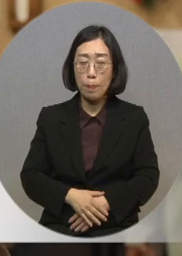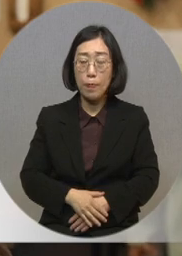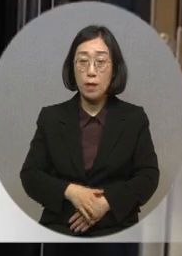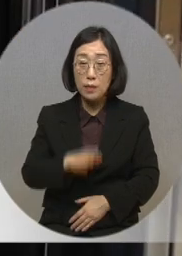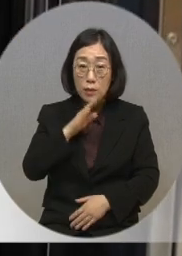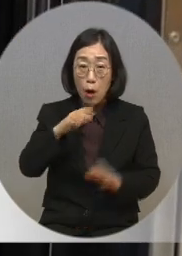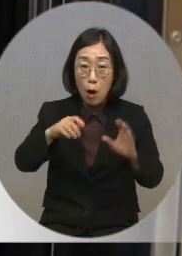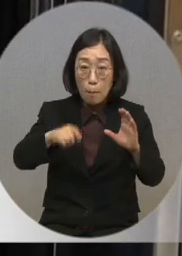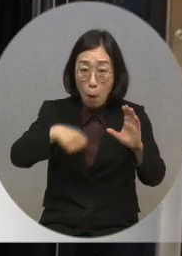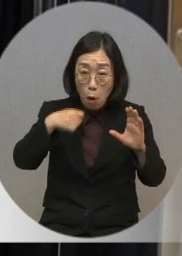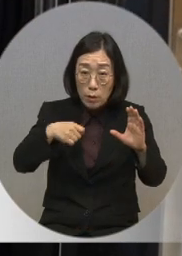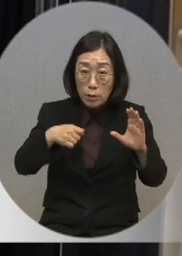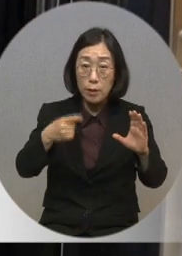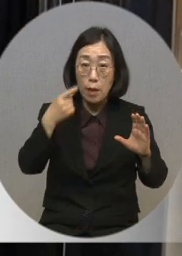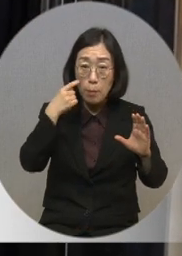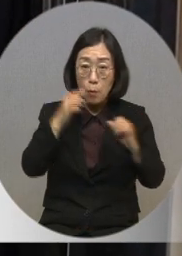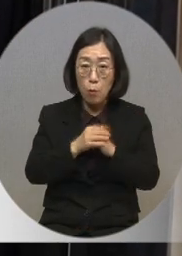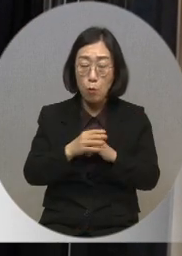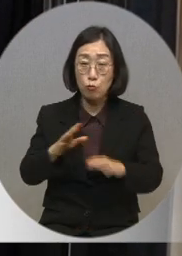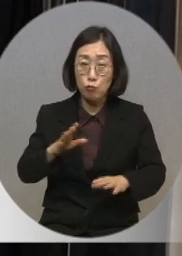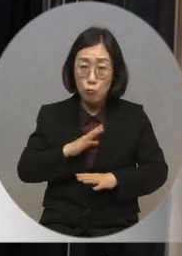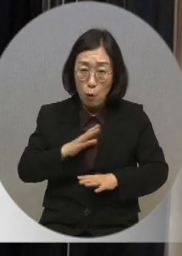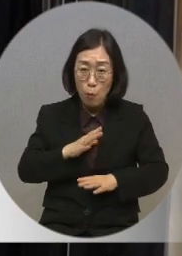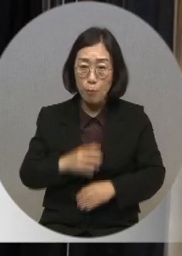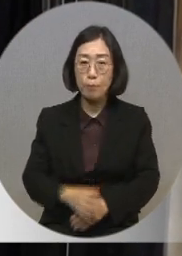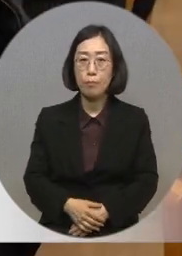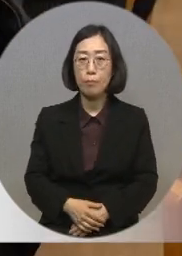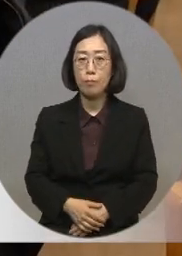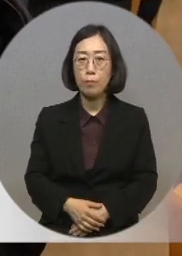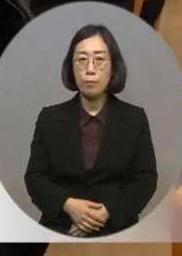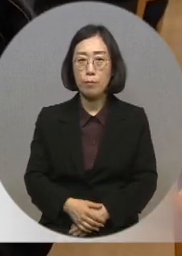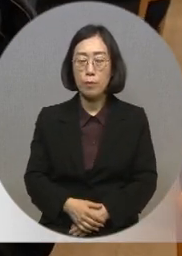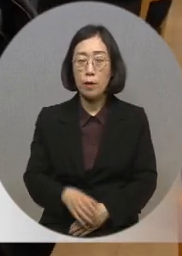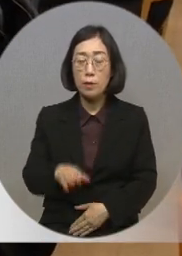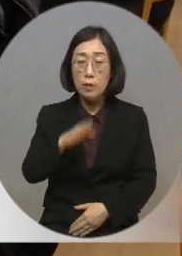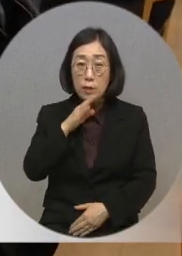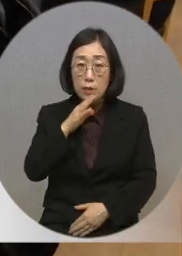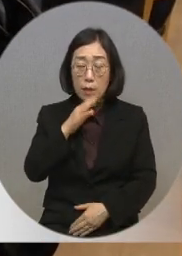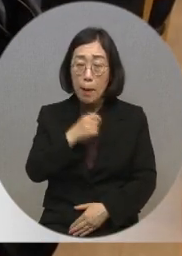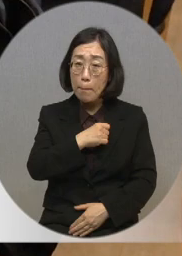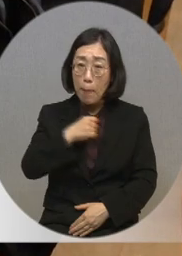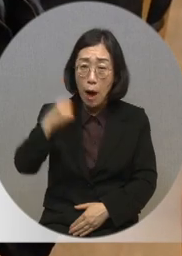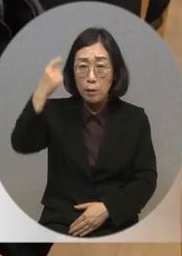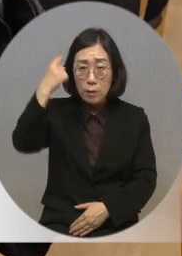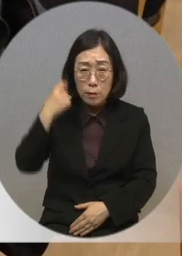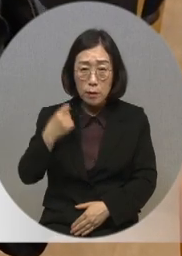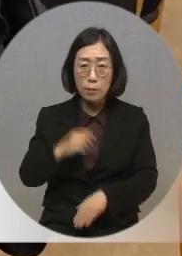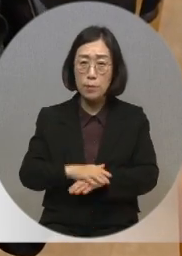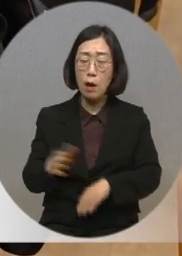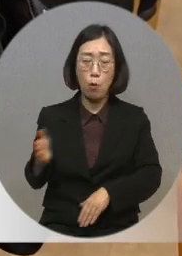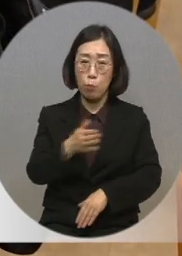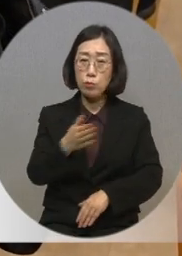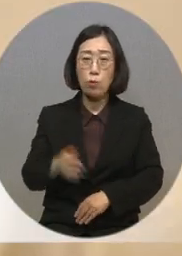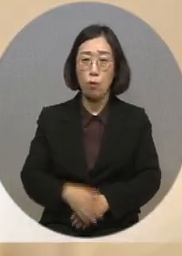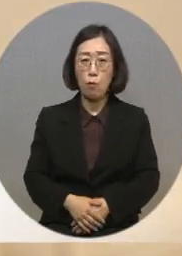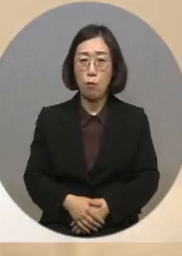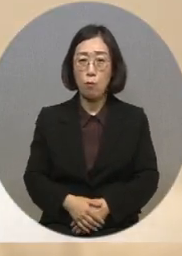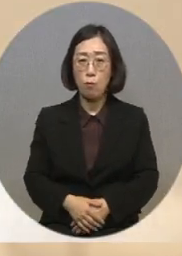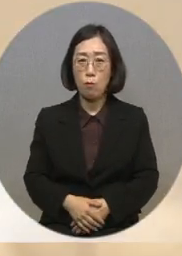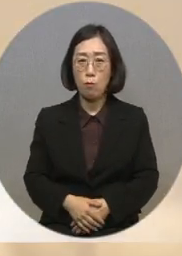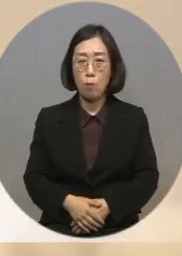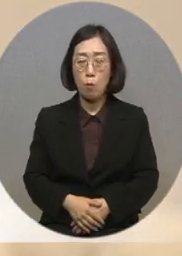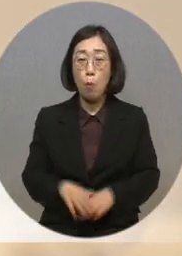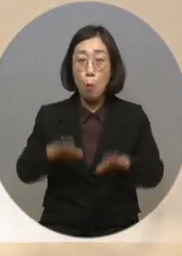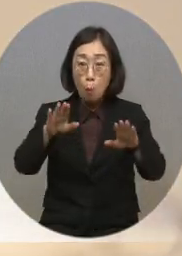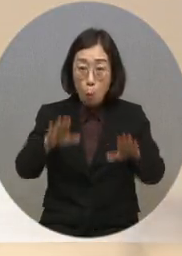직접 먹는 거다 보니까 두려웠던 감정과 함께 일단 평소에 느꼈던 맛이 전혀 느낄 수 없었고요. 일단 보이지 않다 보니까 그래서